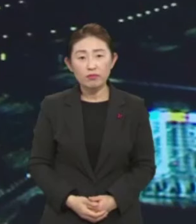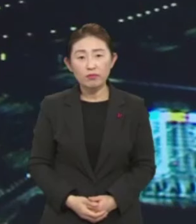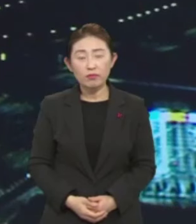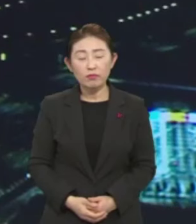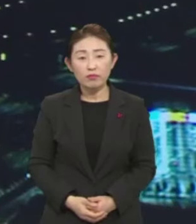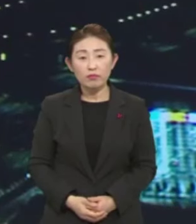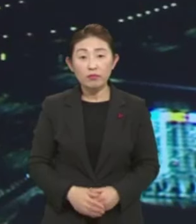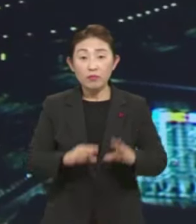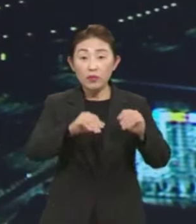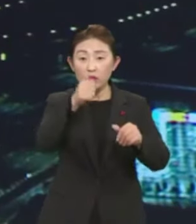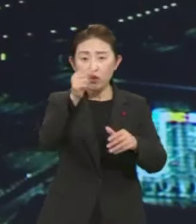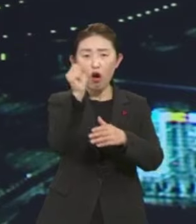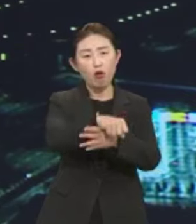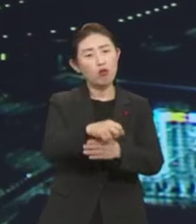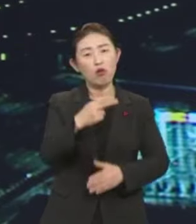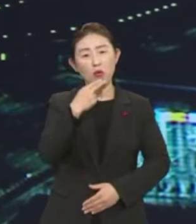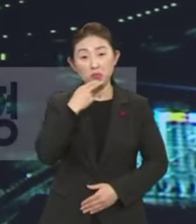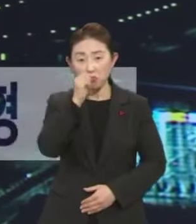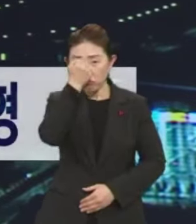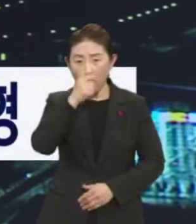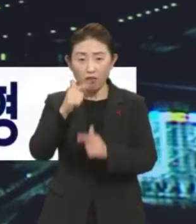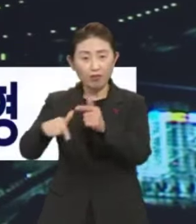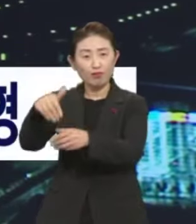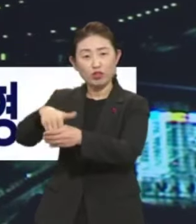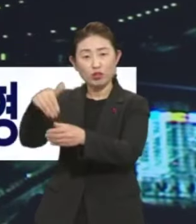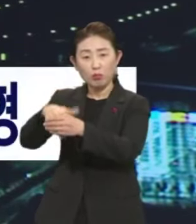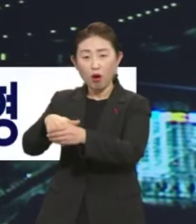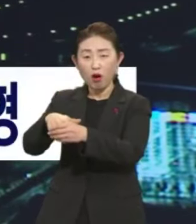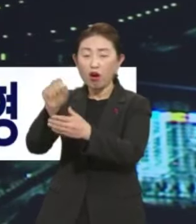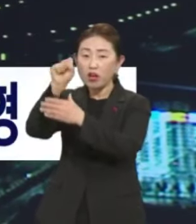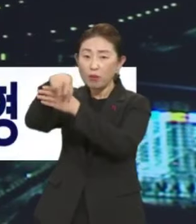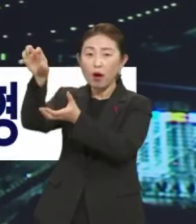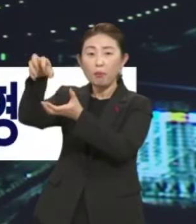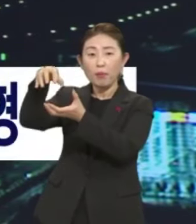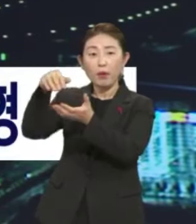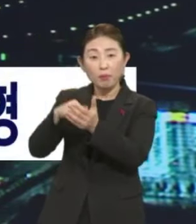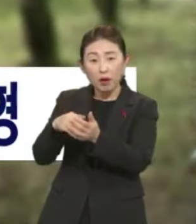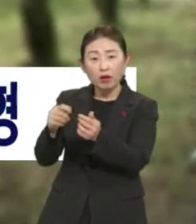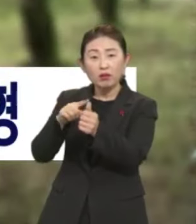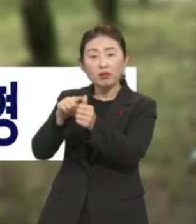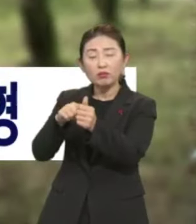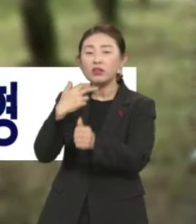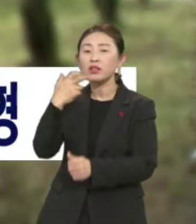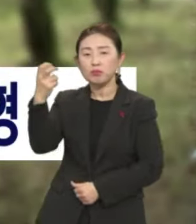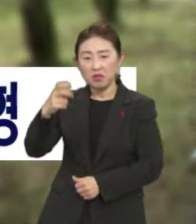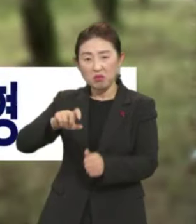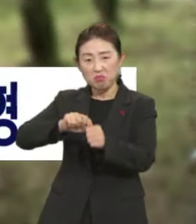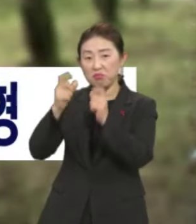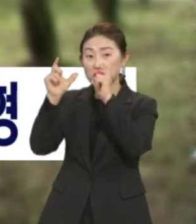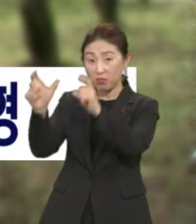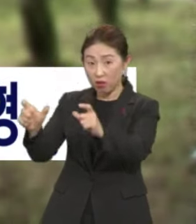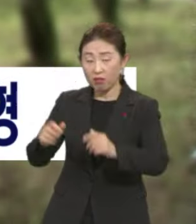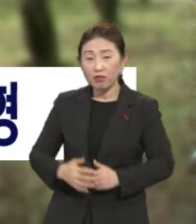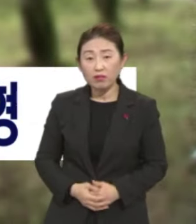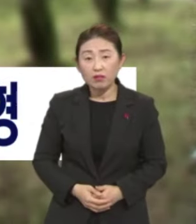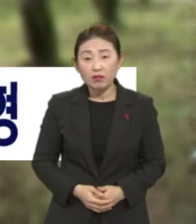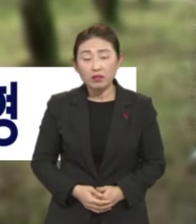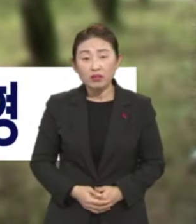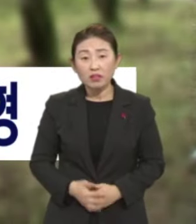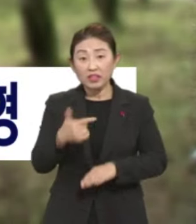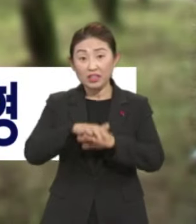봤습니다 땅 주인의 허락을 받지 않고 나무를 심은 뒤 열매를 수확한 70대가 벌금형을 선고받았습니다